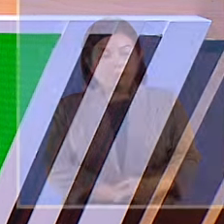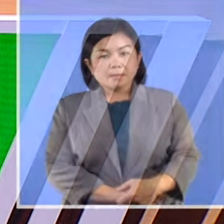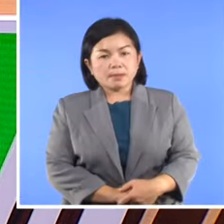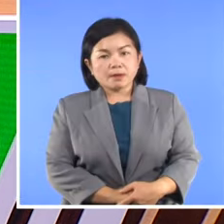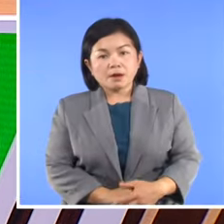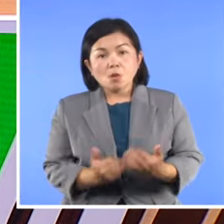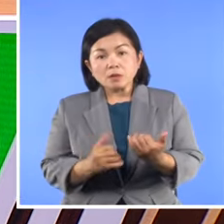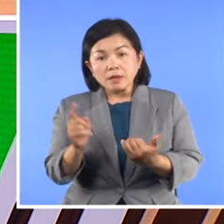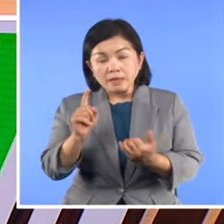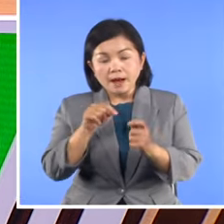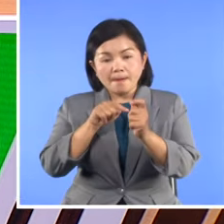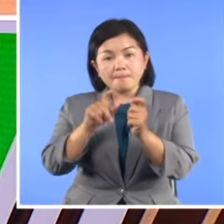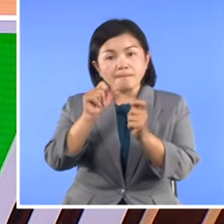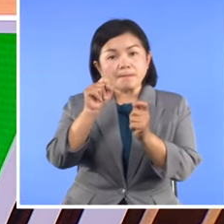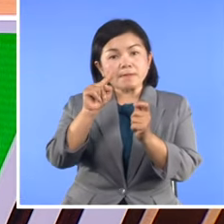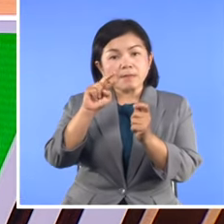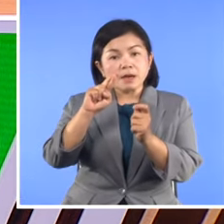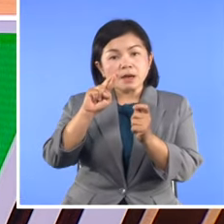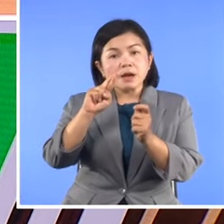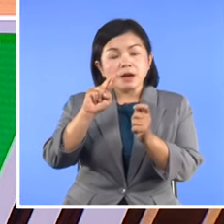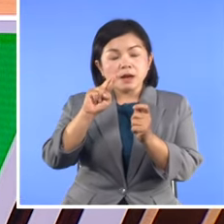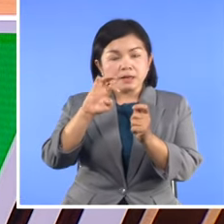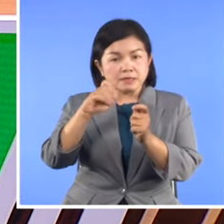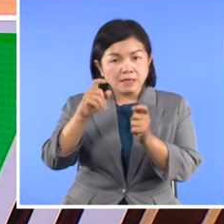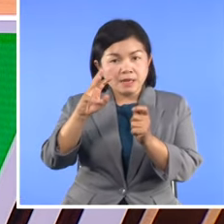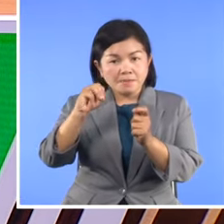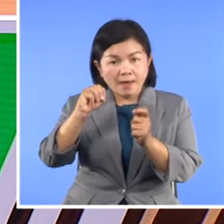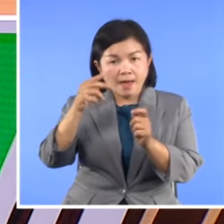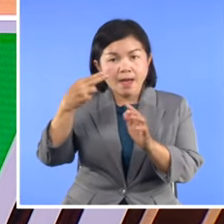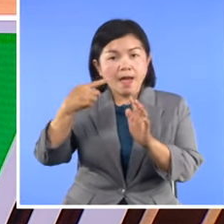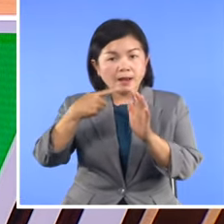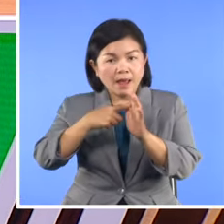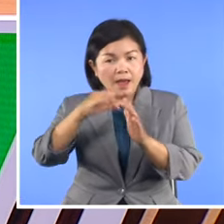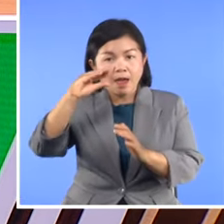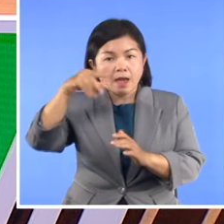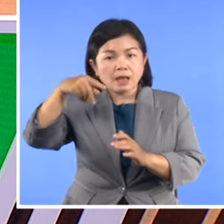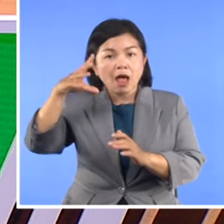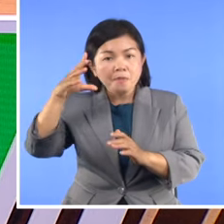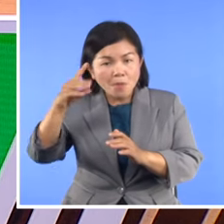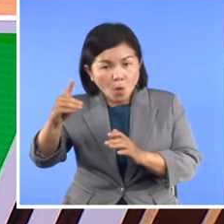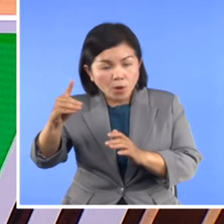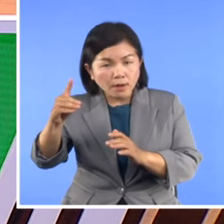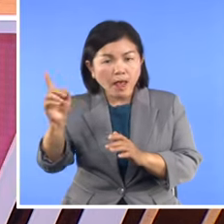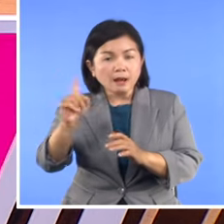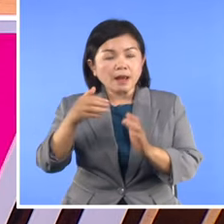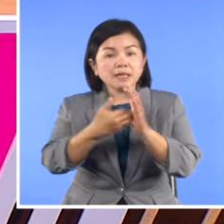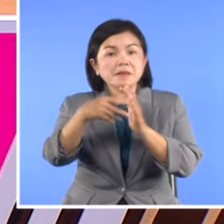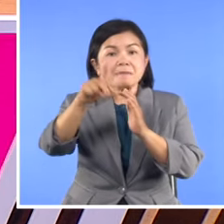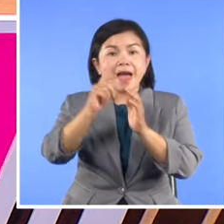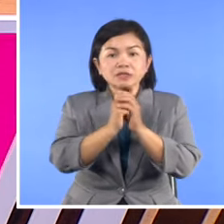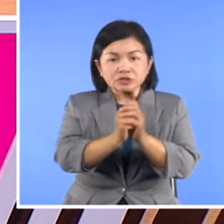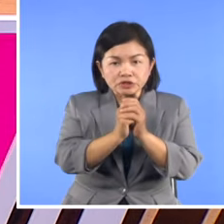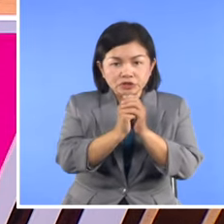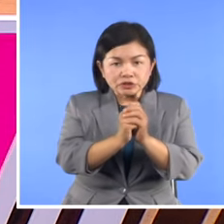ที่อำเภอศรีมหาโพธิ์จังหวัดปราจีนบุรีมีคนเอาหมาแม่ลูกอ่อนเอาหมาแม่ลูกอ่อนเนี่ยไปปล่อยวัด ครับ หลวง